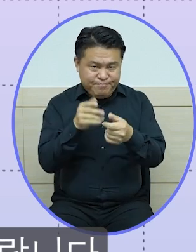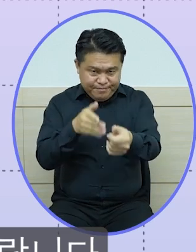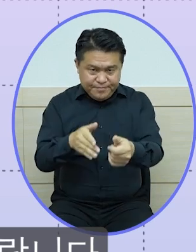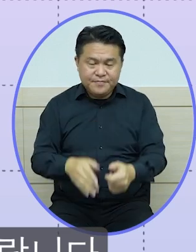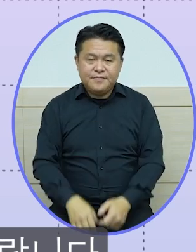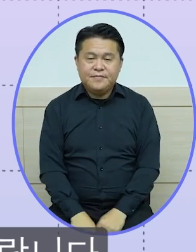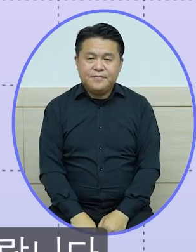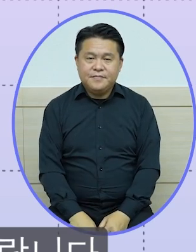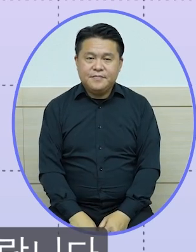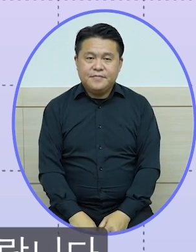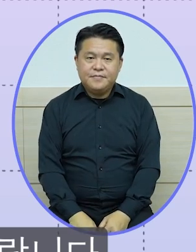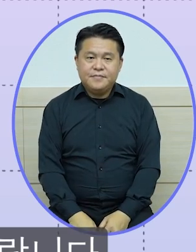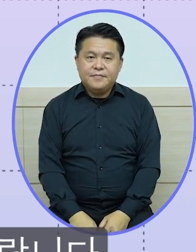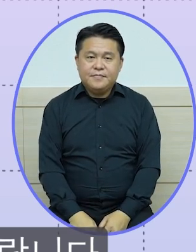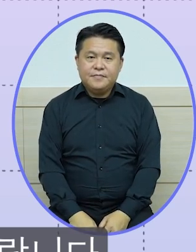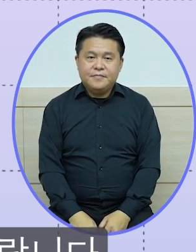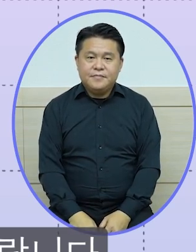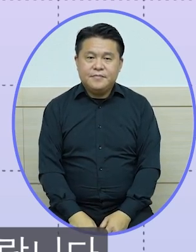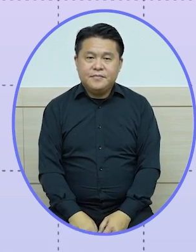바랍니다.